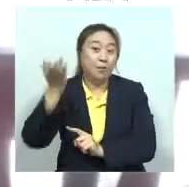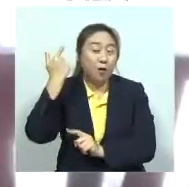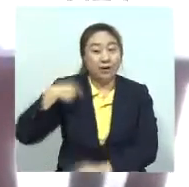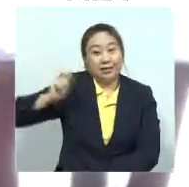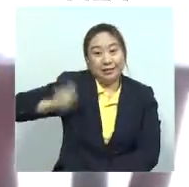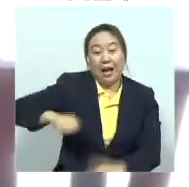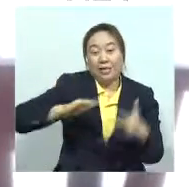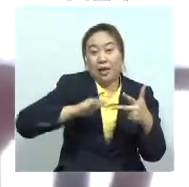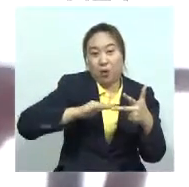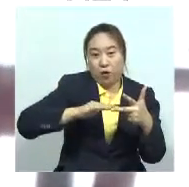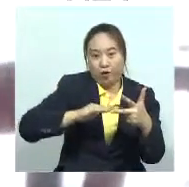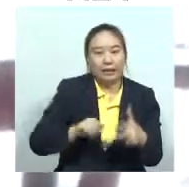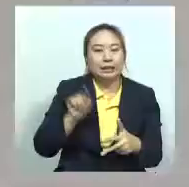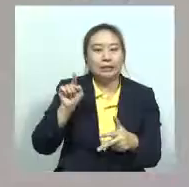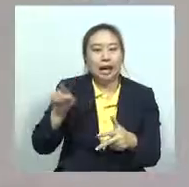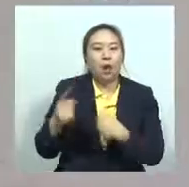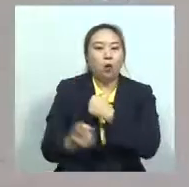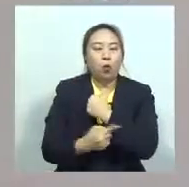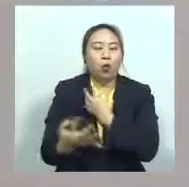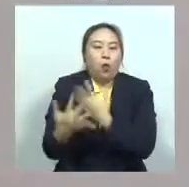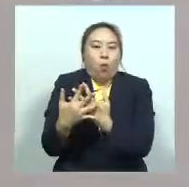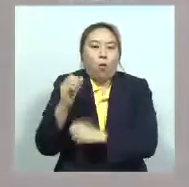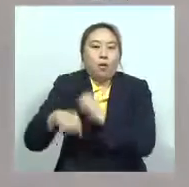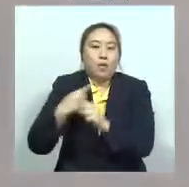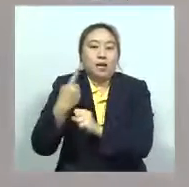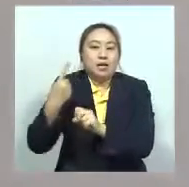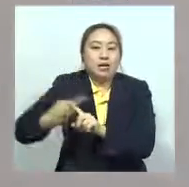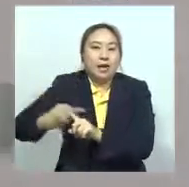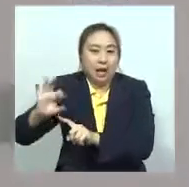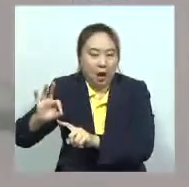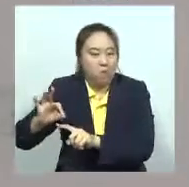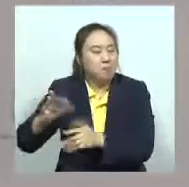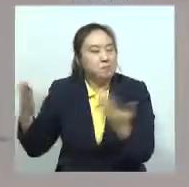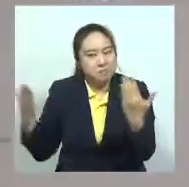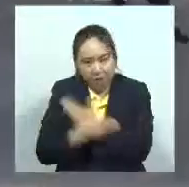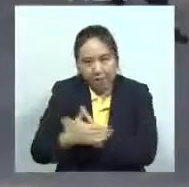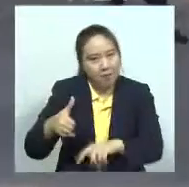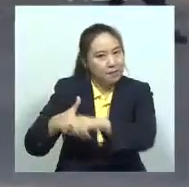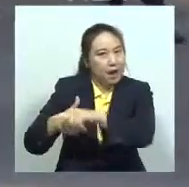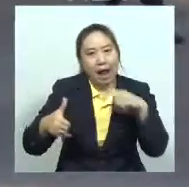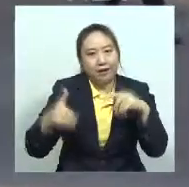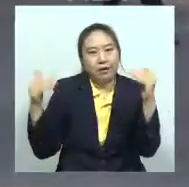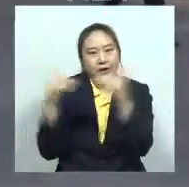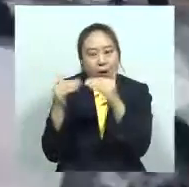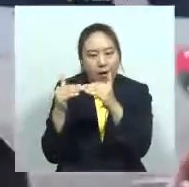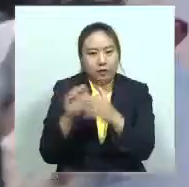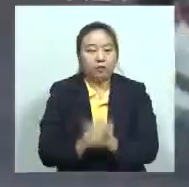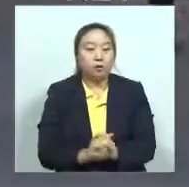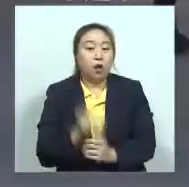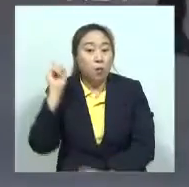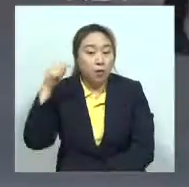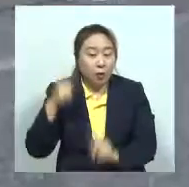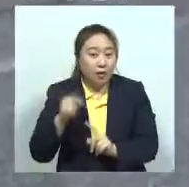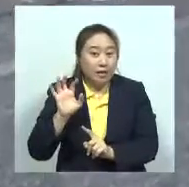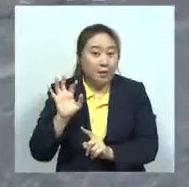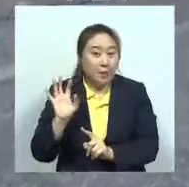ต้นพิพากษาจำคุก1ปี9เดือนแก้เป็นประหารชีวิตส่วนนางชลิดาสังโชติจำเลย